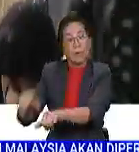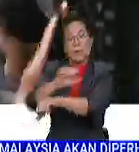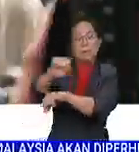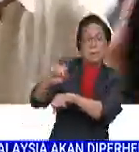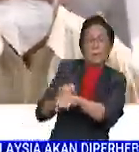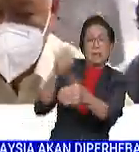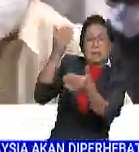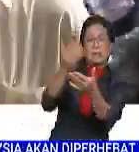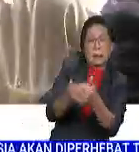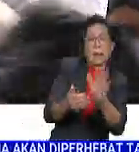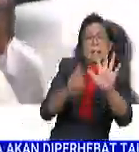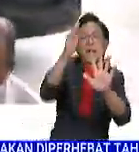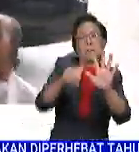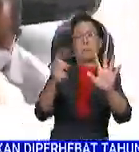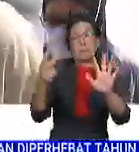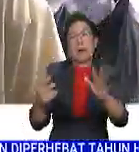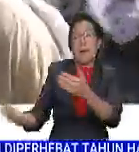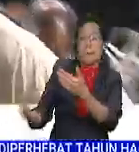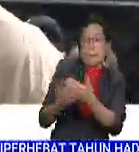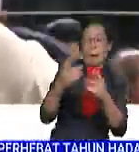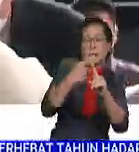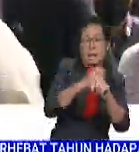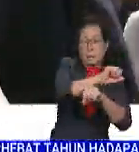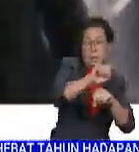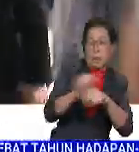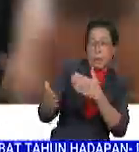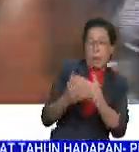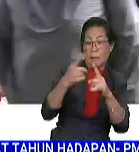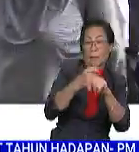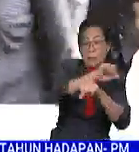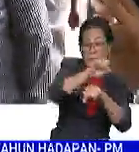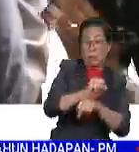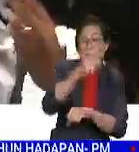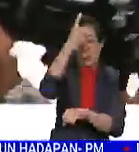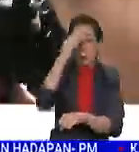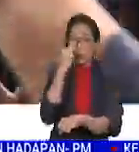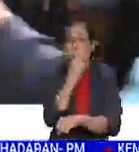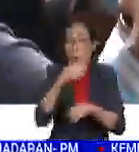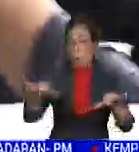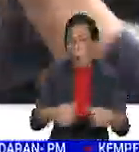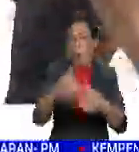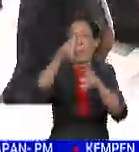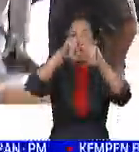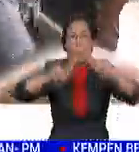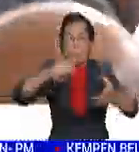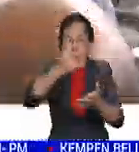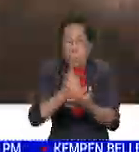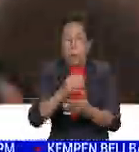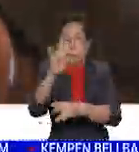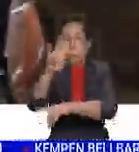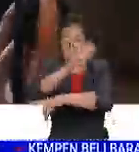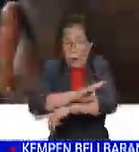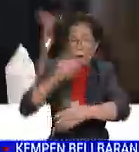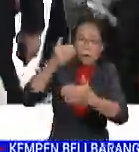Singapura sehingga 5 Desember sekembalinya dari Singapura Datuk Seri Najib dikehendaki menjalani koran Ting Kediri selama